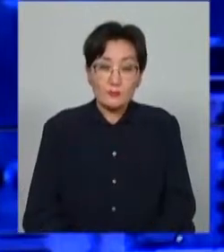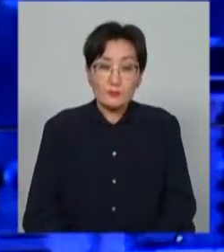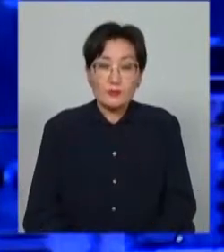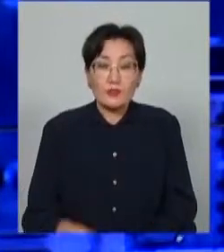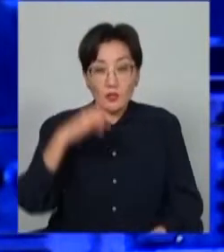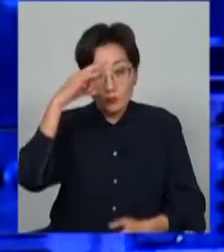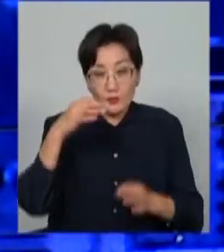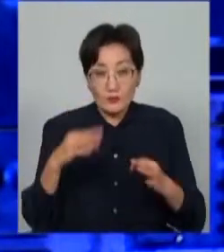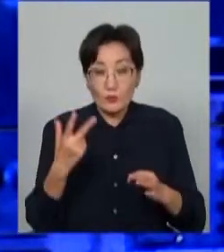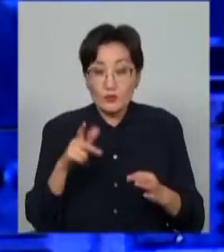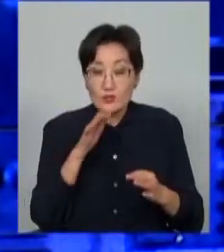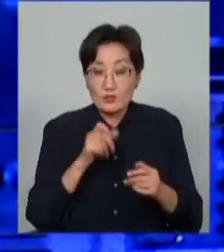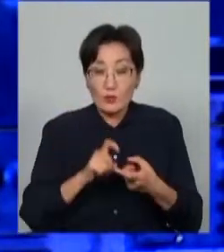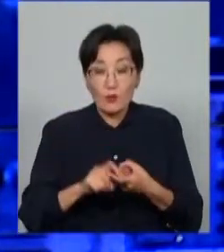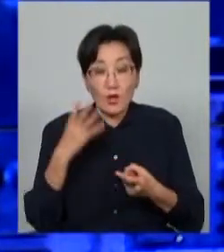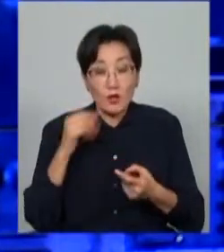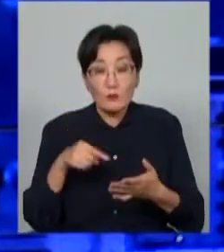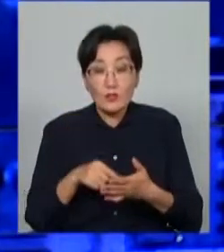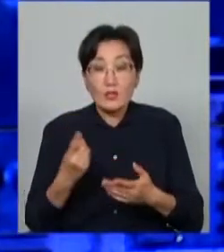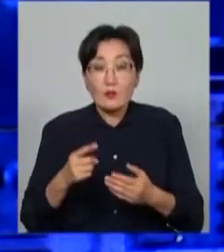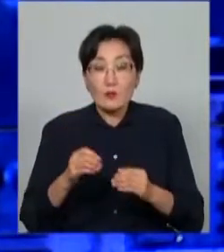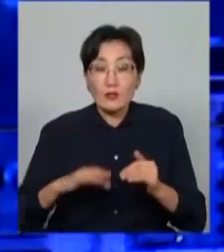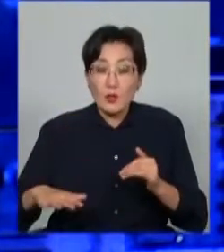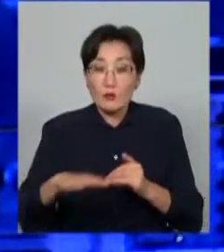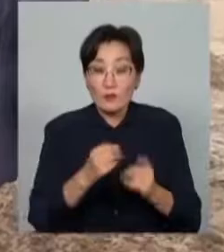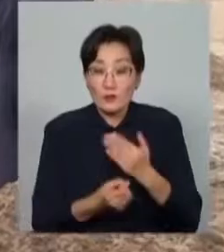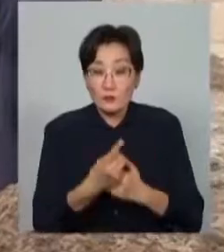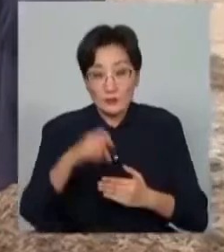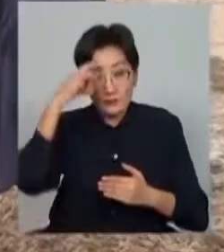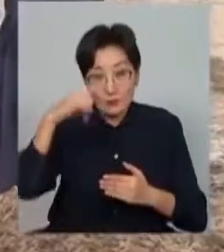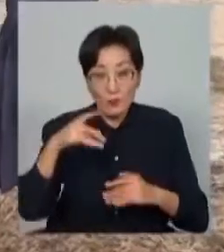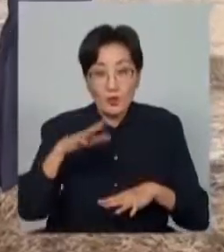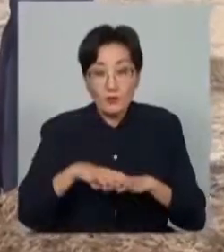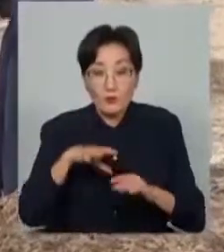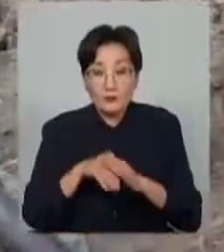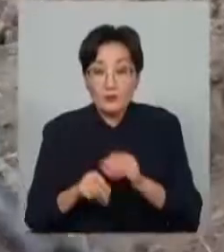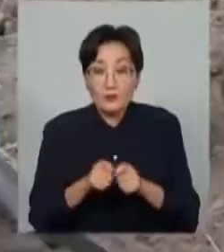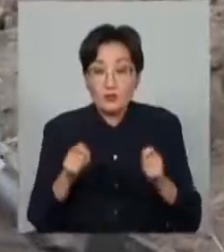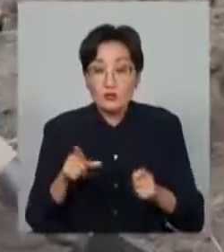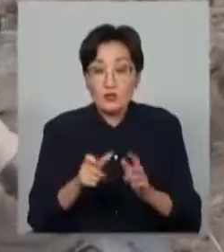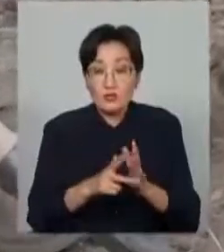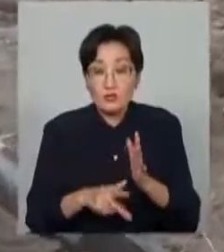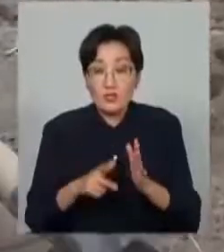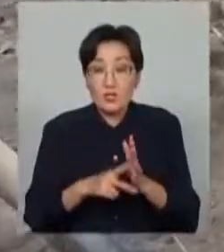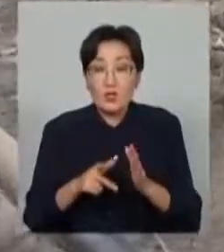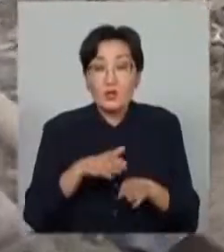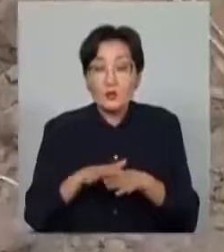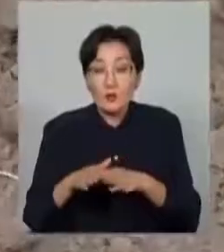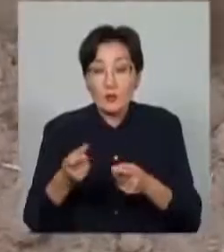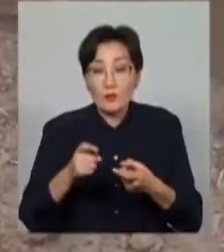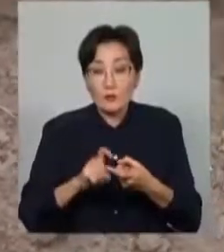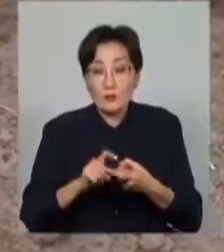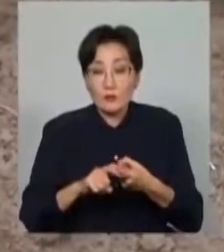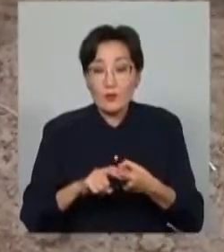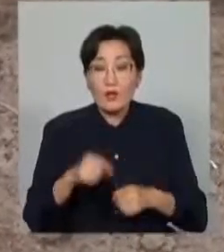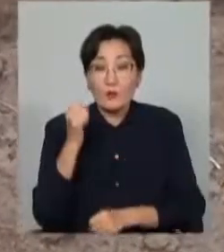Ел тәуелсіздігінің 30 жылдығына орай Алматыда тағы бір аллея пайда болды. Еліміздегі банктердің бірінің құрылғанына 180 жыл толуына орай қаржы ұйымы